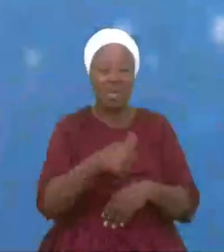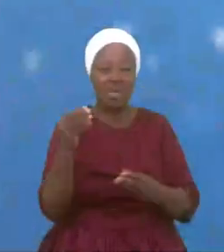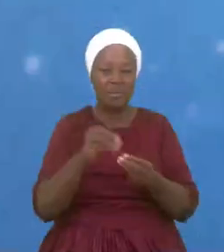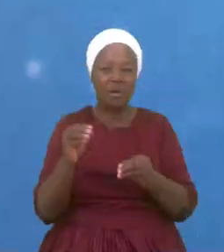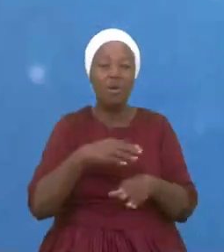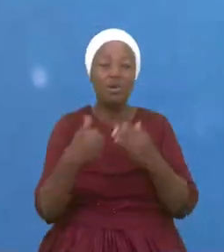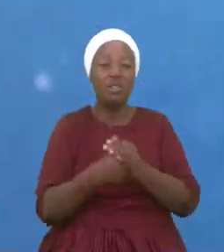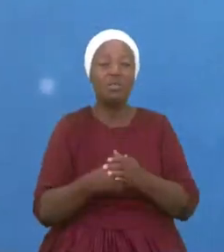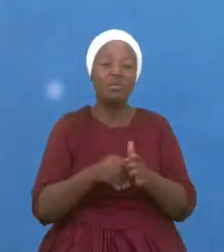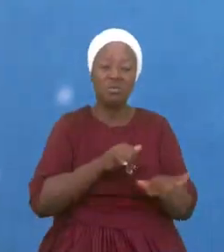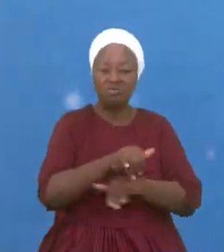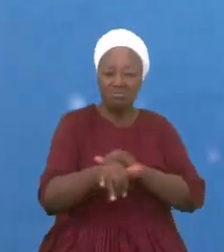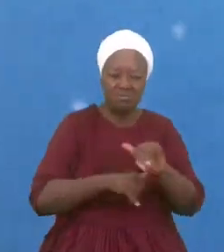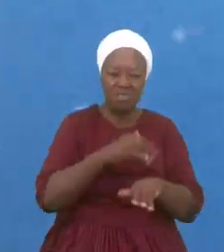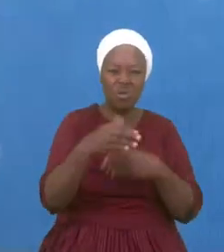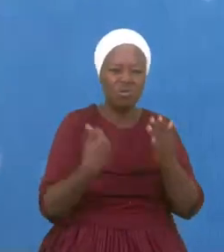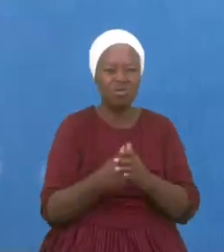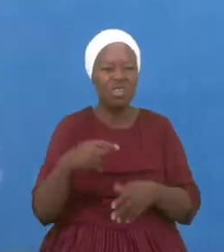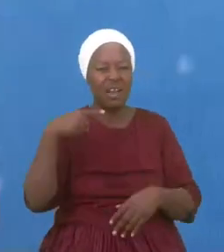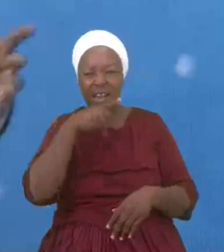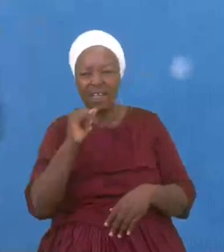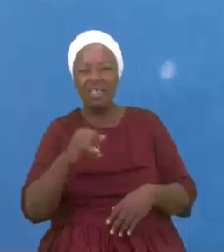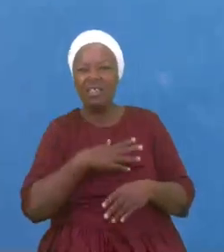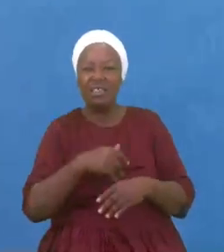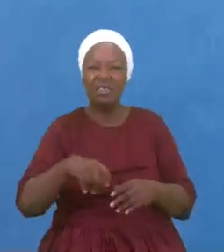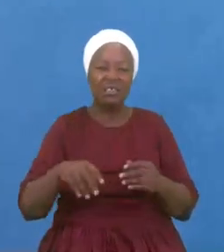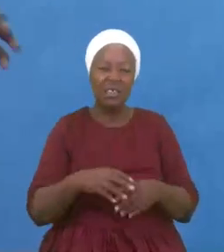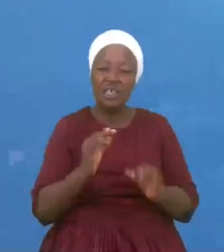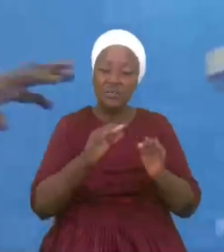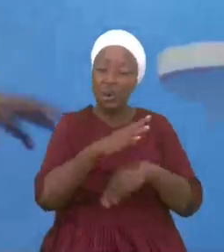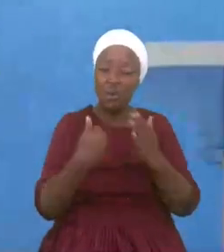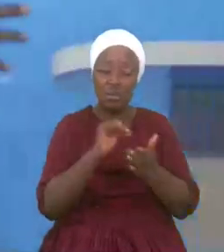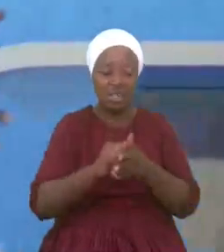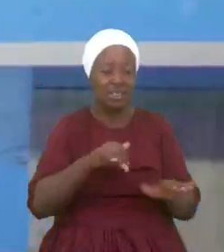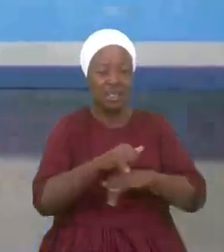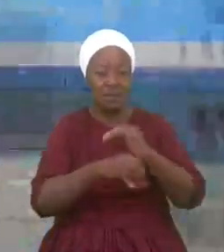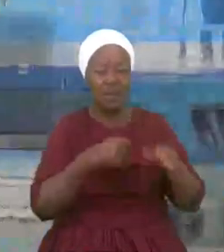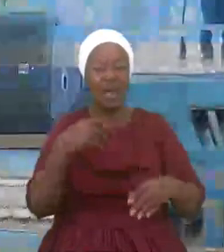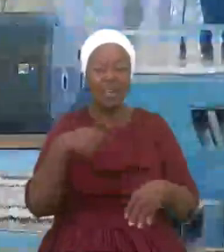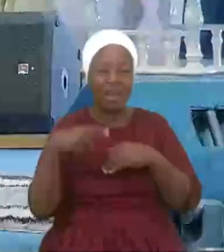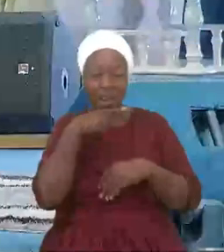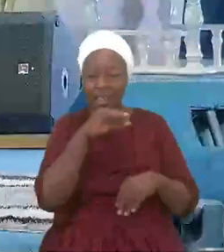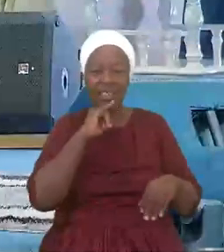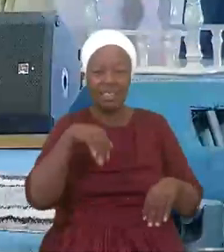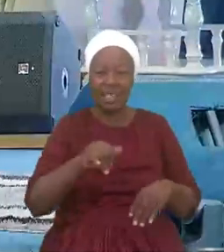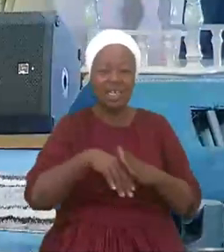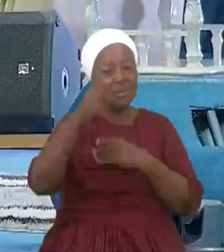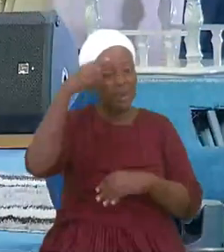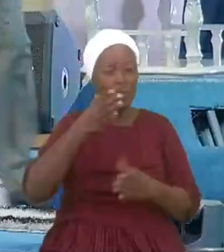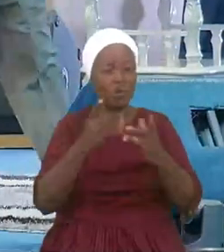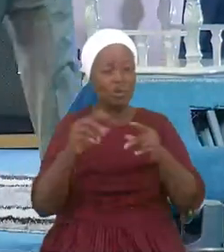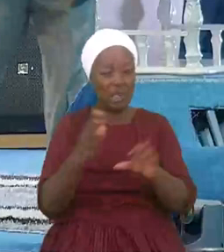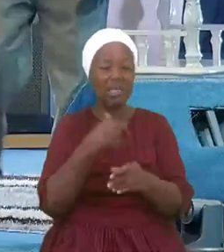là tout cela juste là n'est plus en une avec le mensonge la